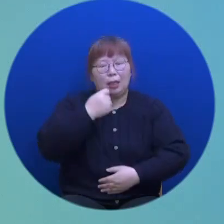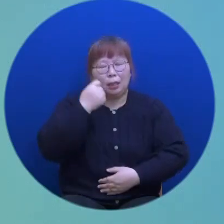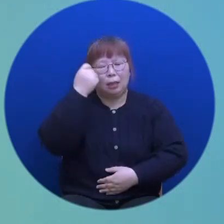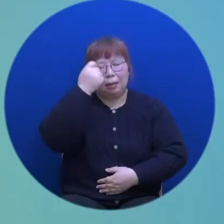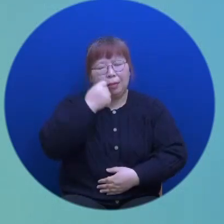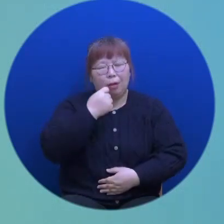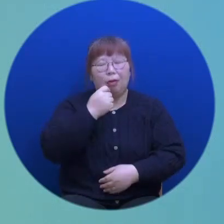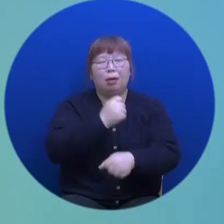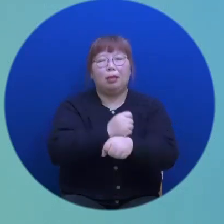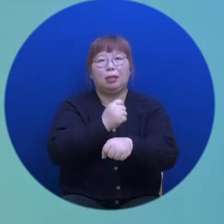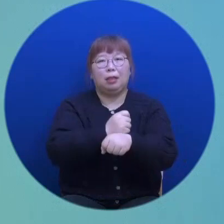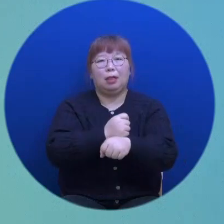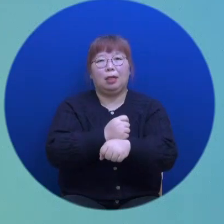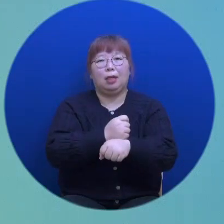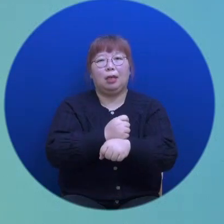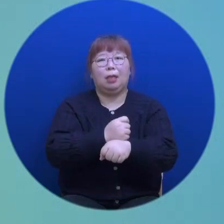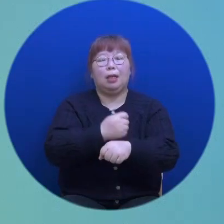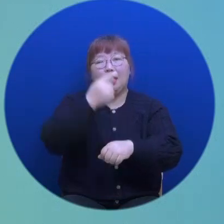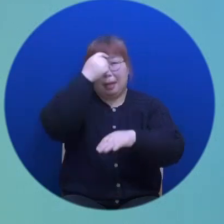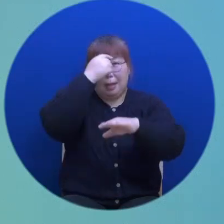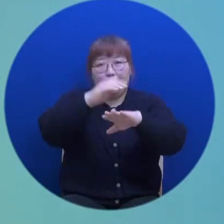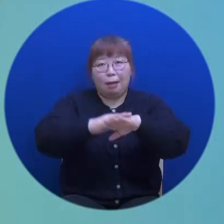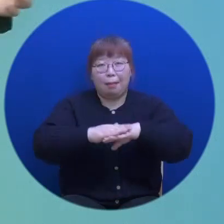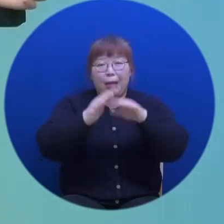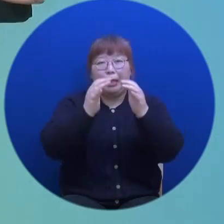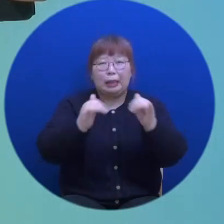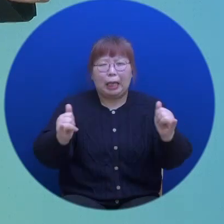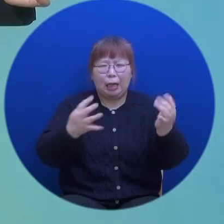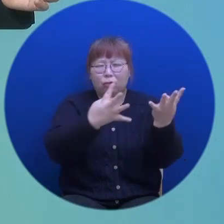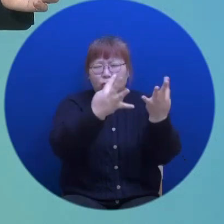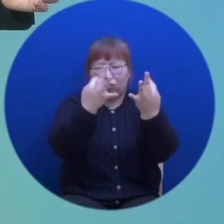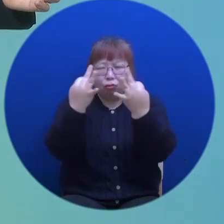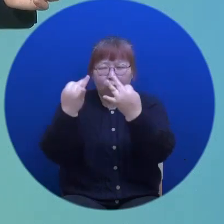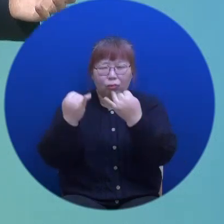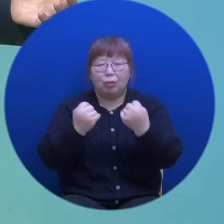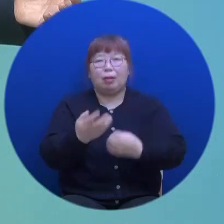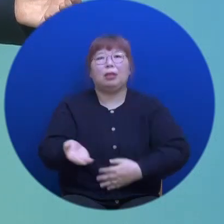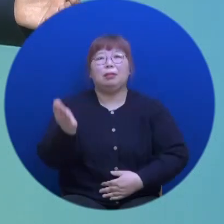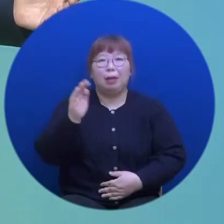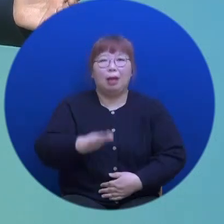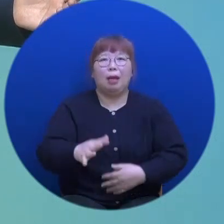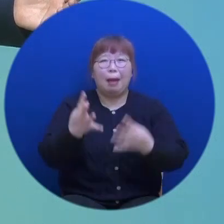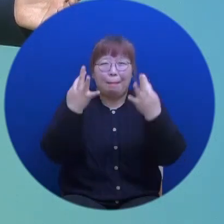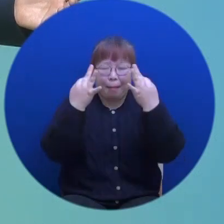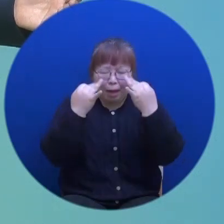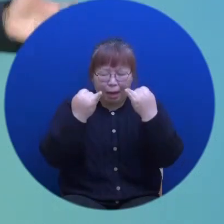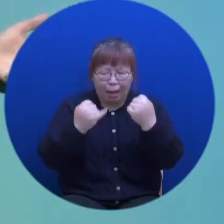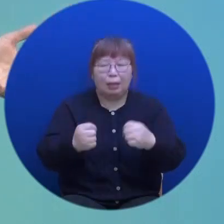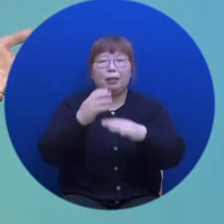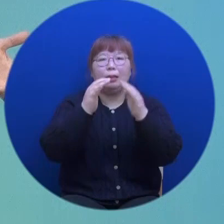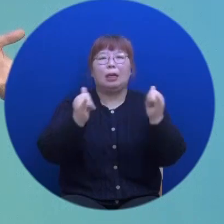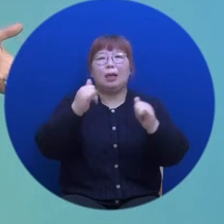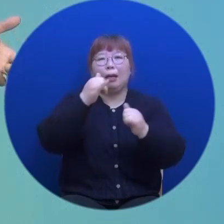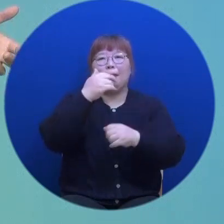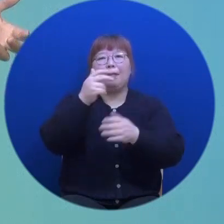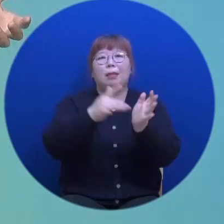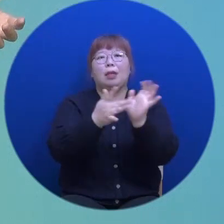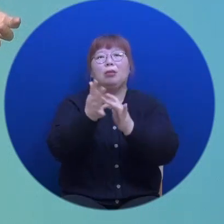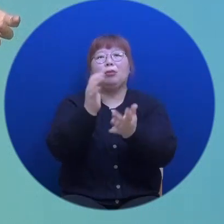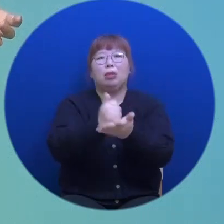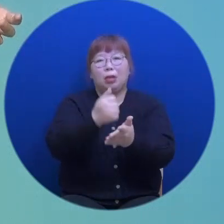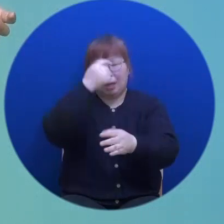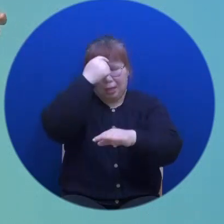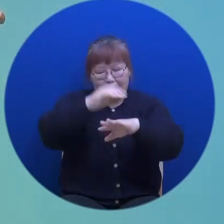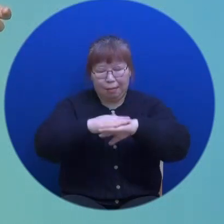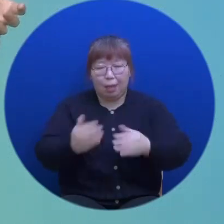슬퍼하시네. 예배하는 자들이 수도 없이 많이 있습니다. 많은 사람들이 예수님께 예배를 드려요.